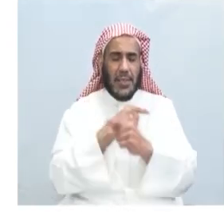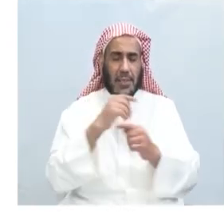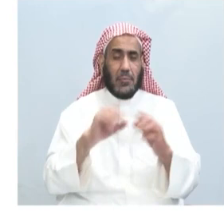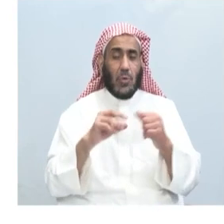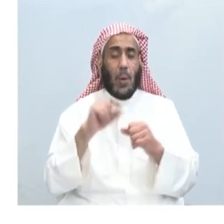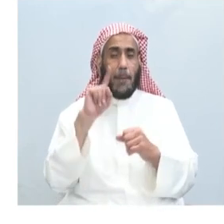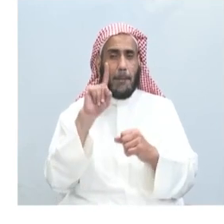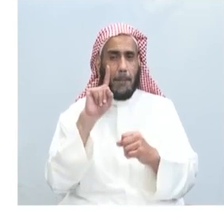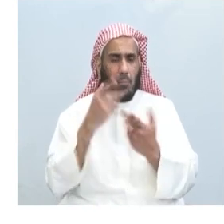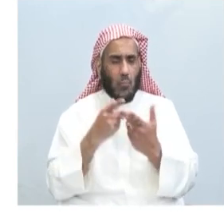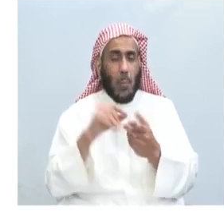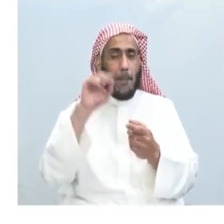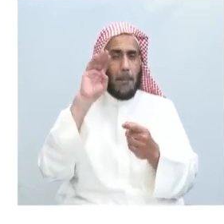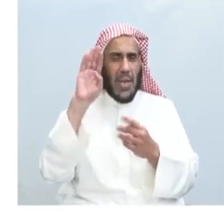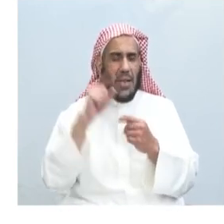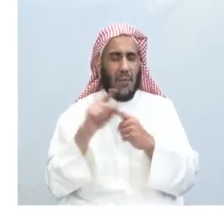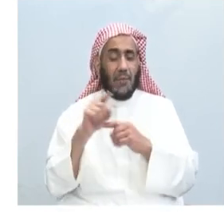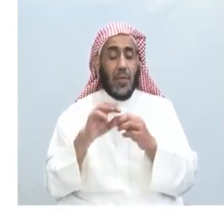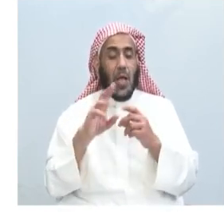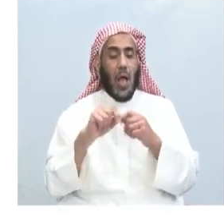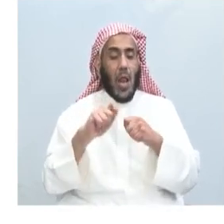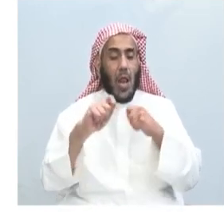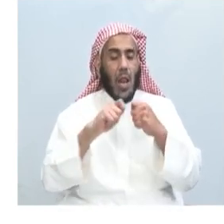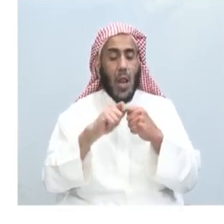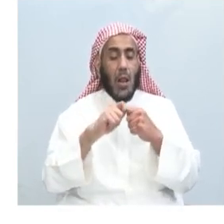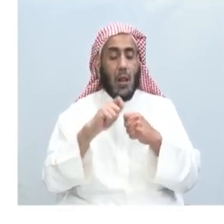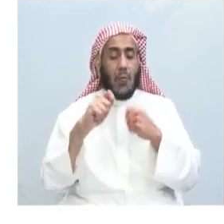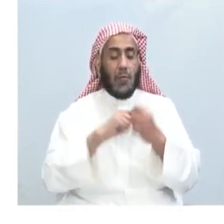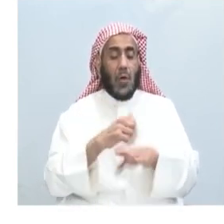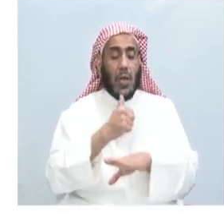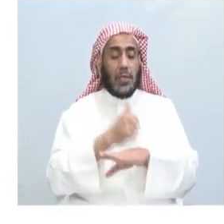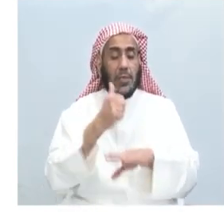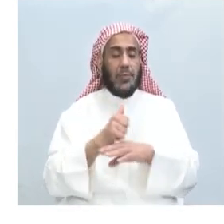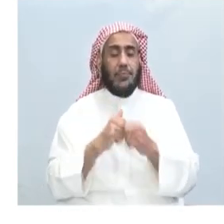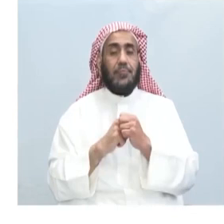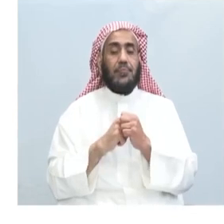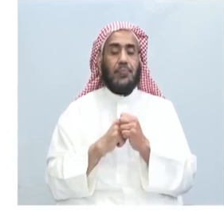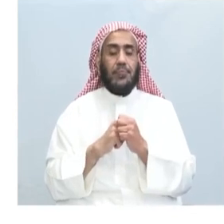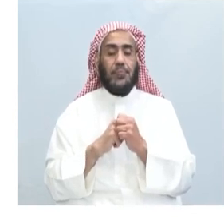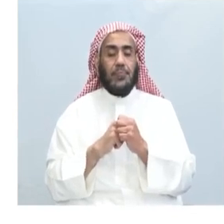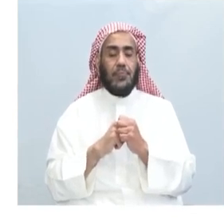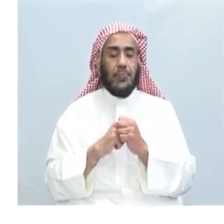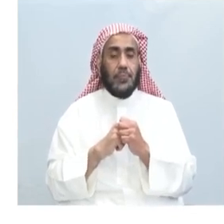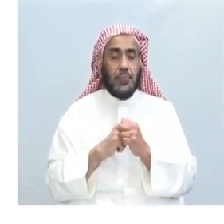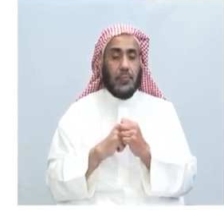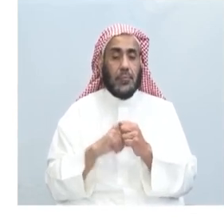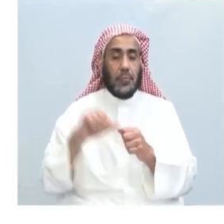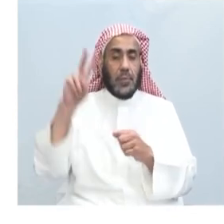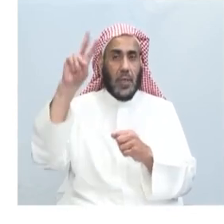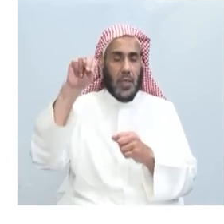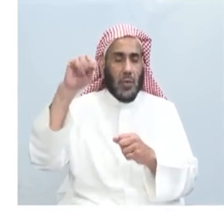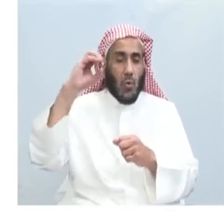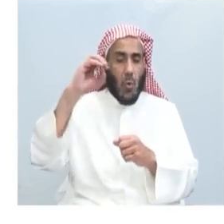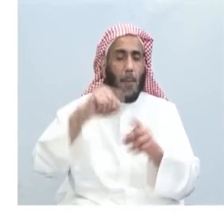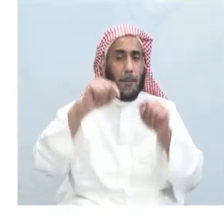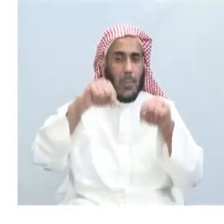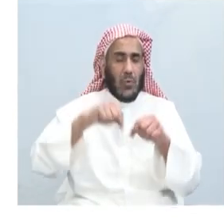b لو تلاحظ ان في المتفاعلات او في التفاعل الاساسي هذا هو التفاعل الاساسي ال ان